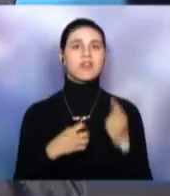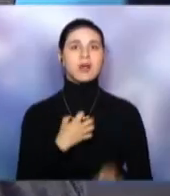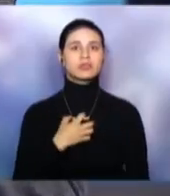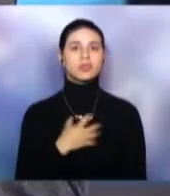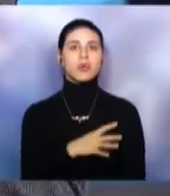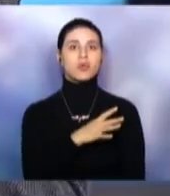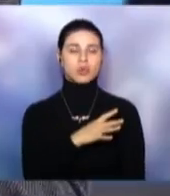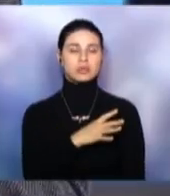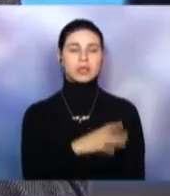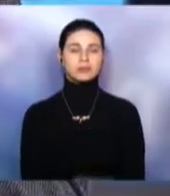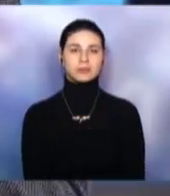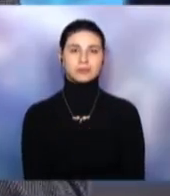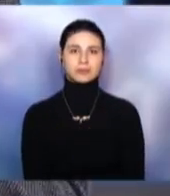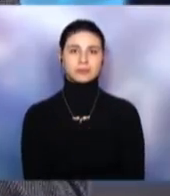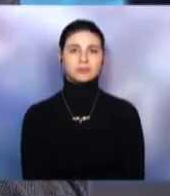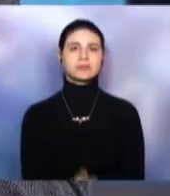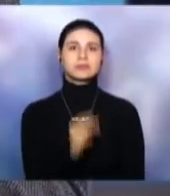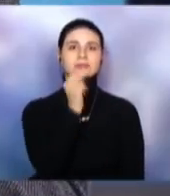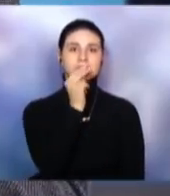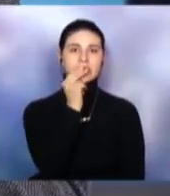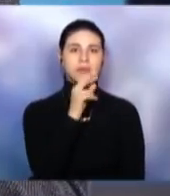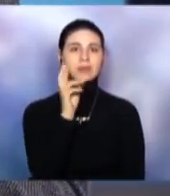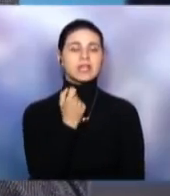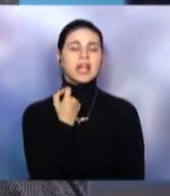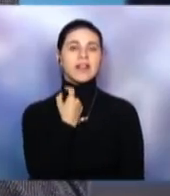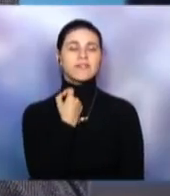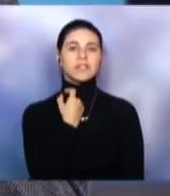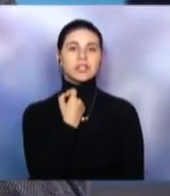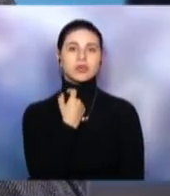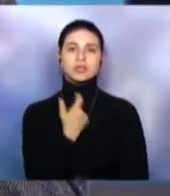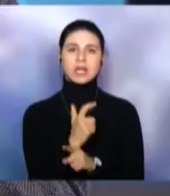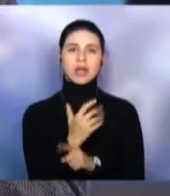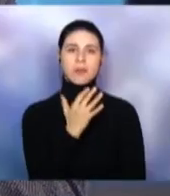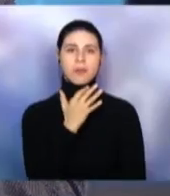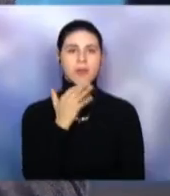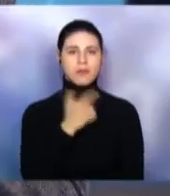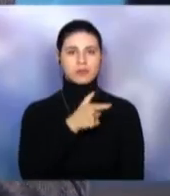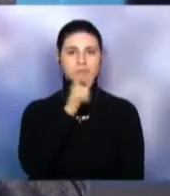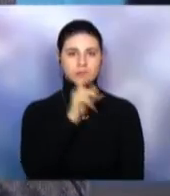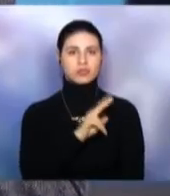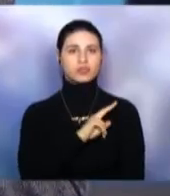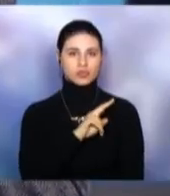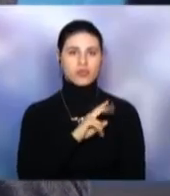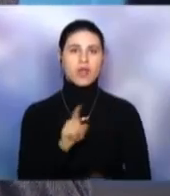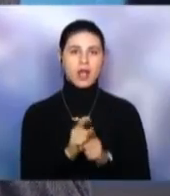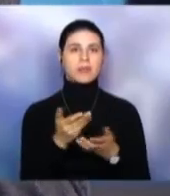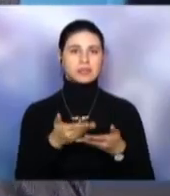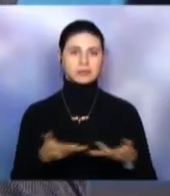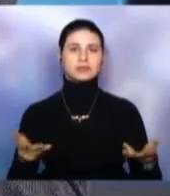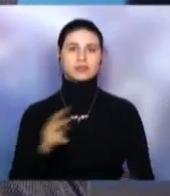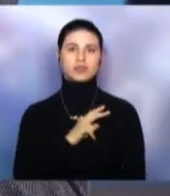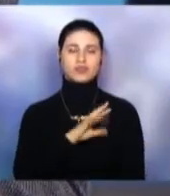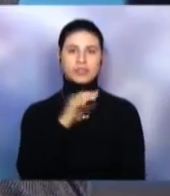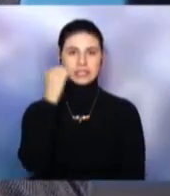და იგულისხმებოდა საკვების და ღვინის დიდი რაოდენობით მიიღება, რაც ხრეობა